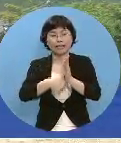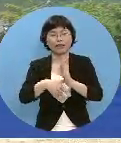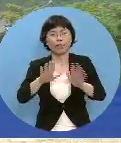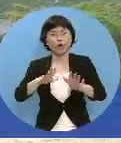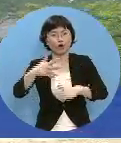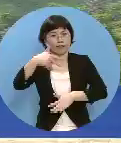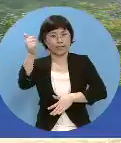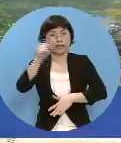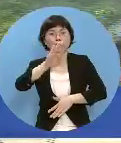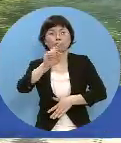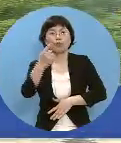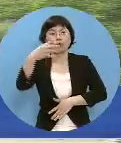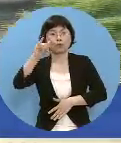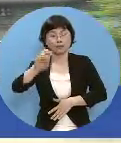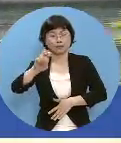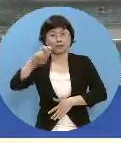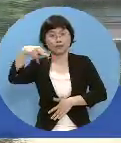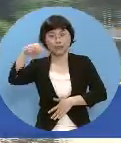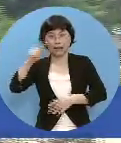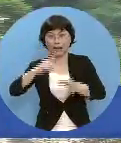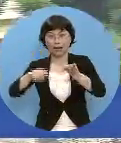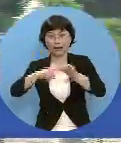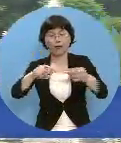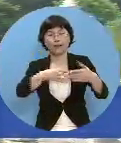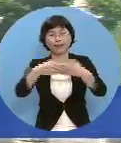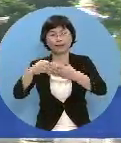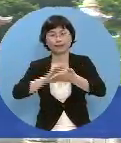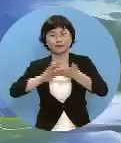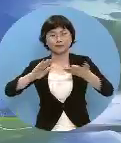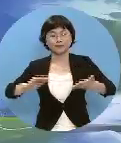보고 장흥 보림사로 안내합니다.